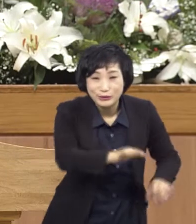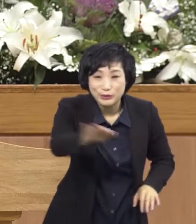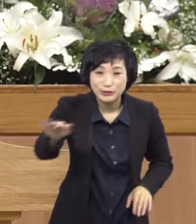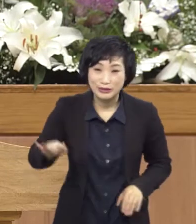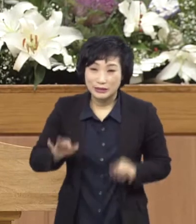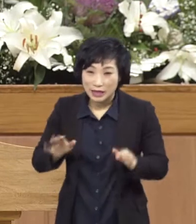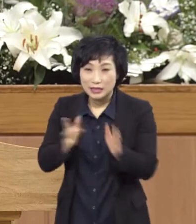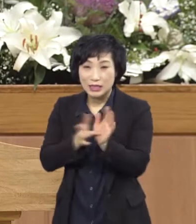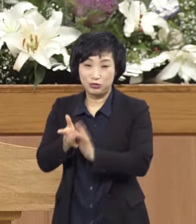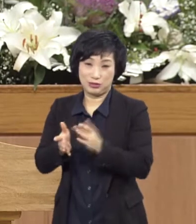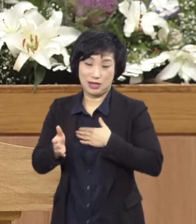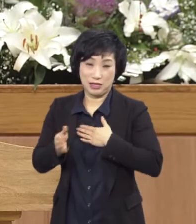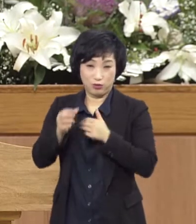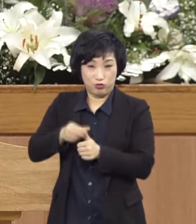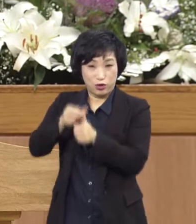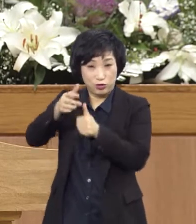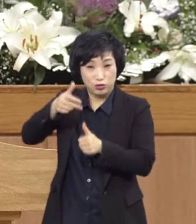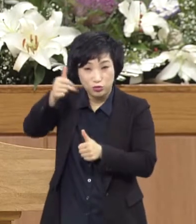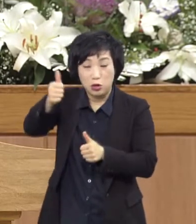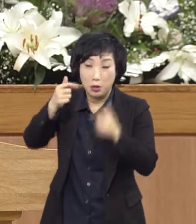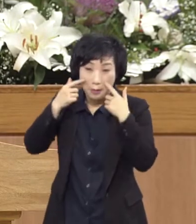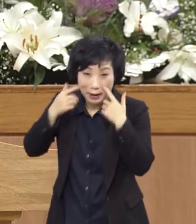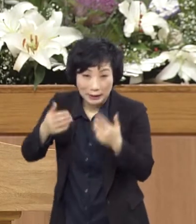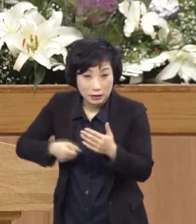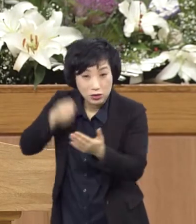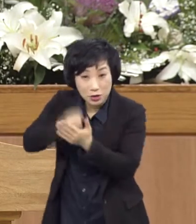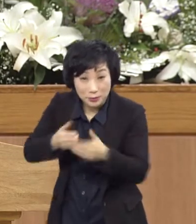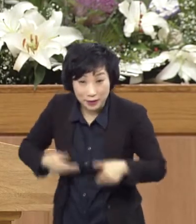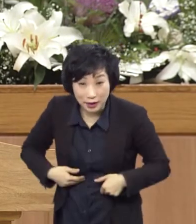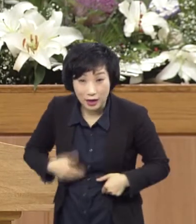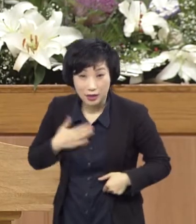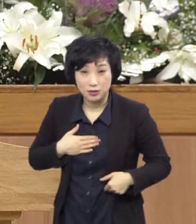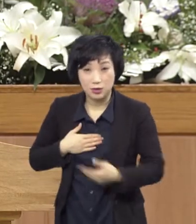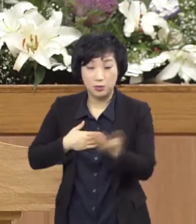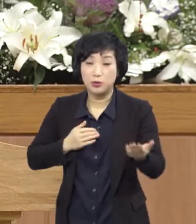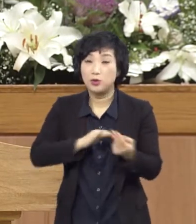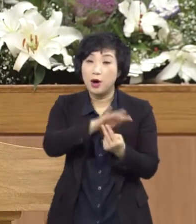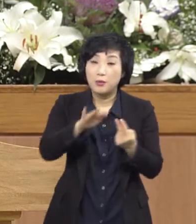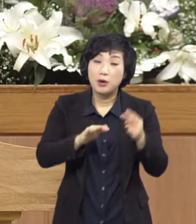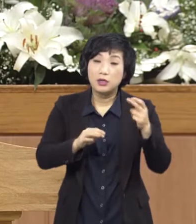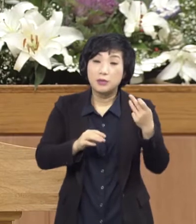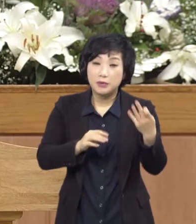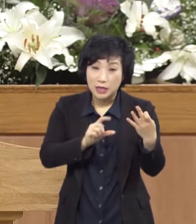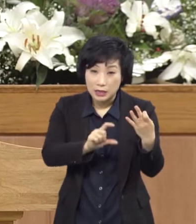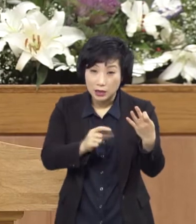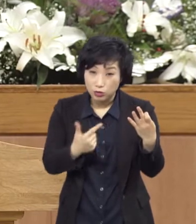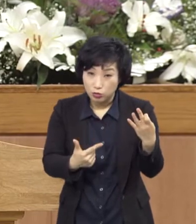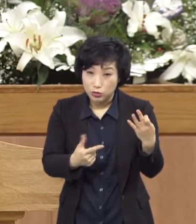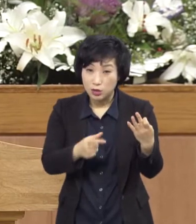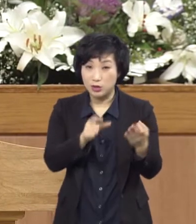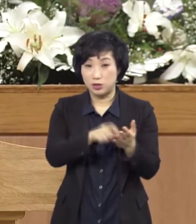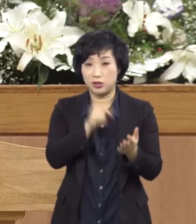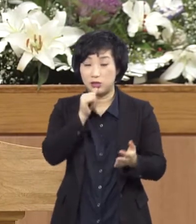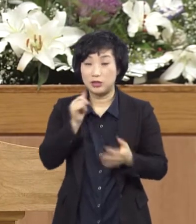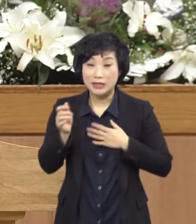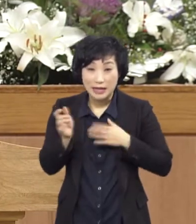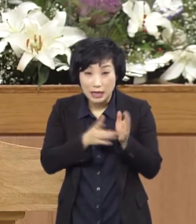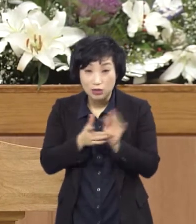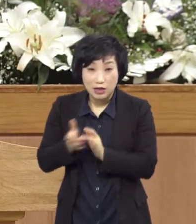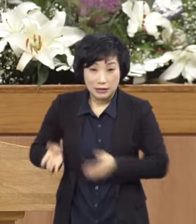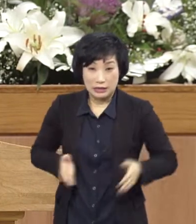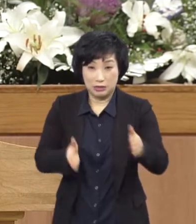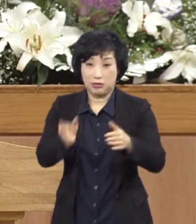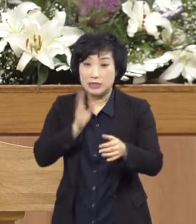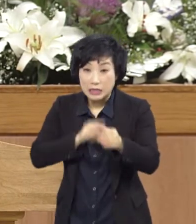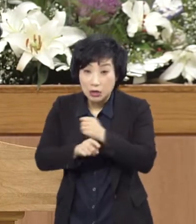예수가 나의 구원주로 단정해버렸어요. 요한복음 14장 6절에 내가 길이요 진리요